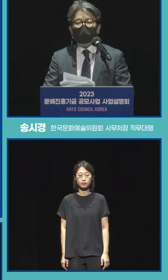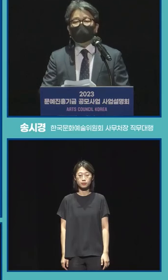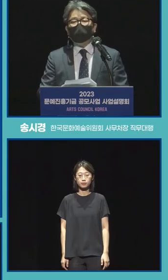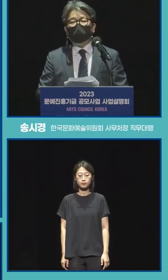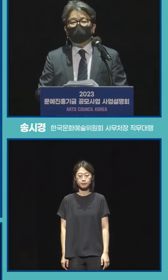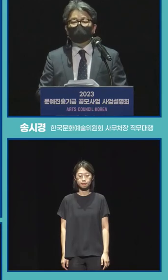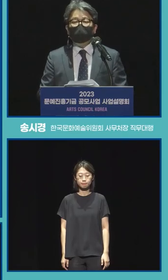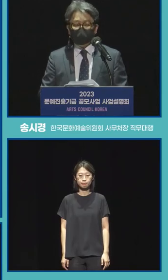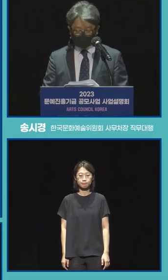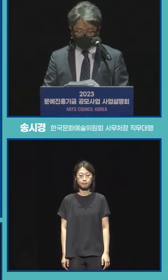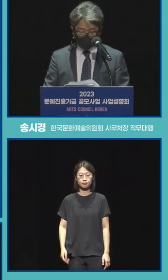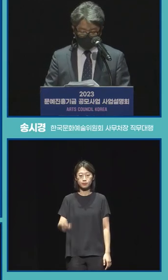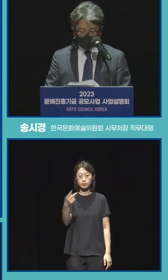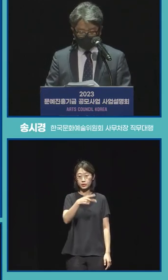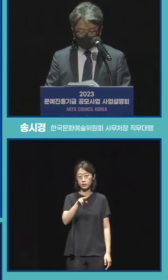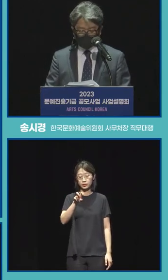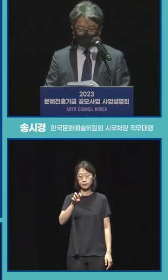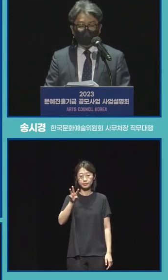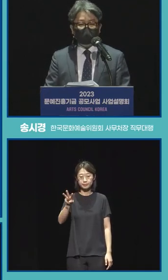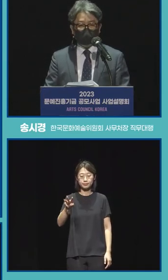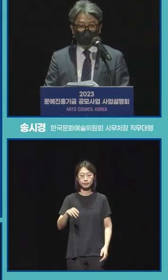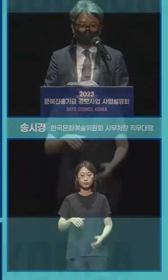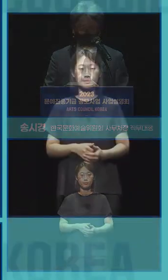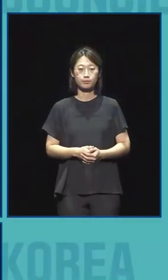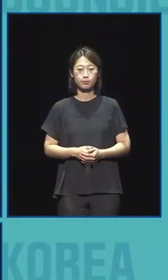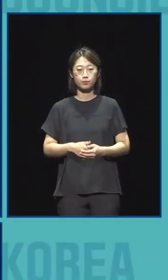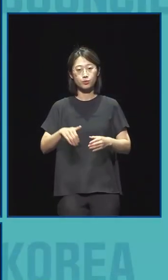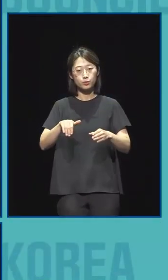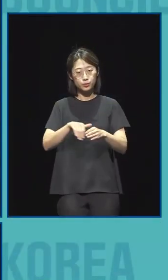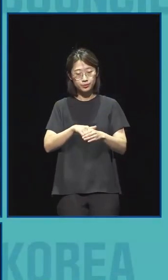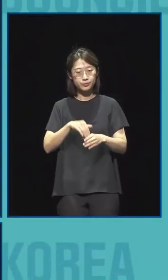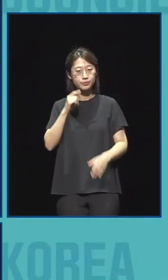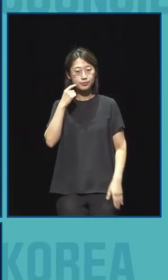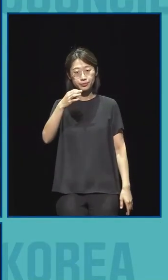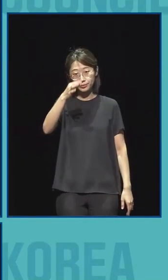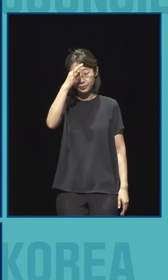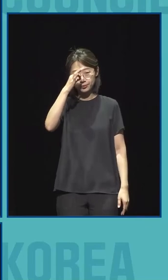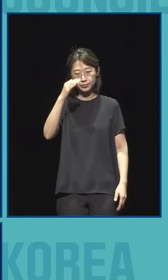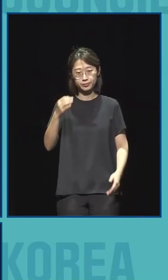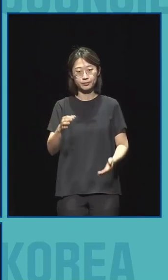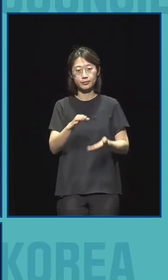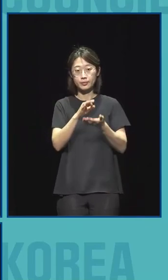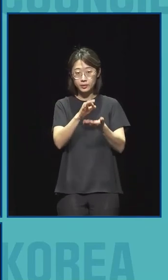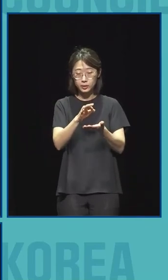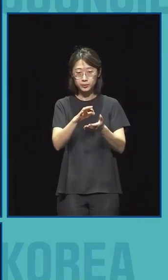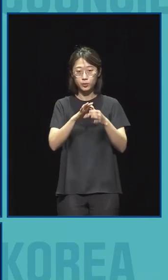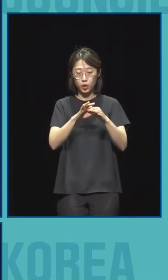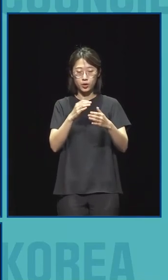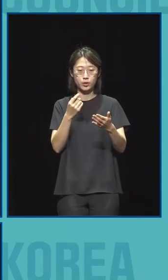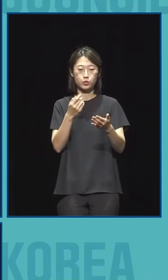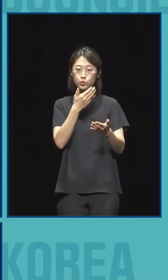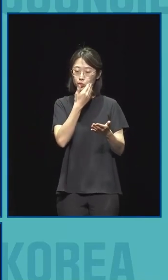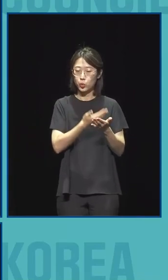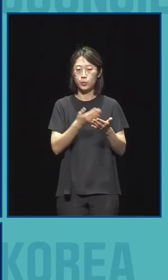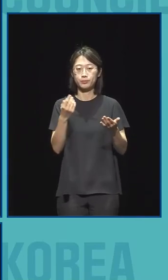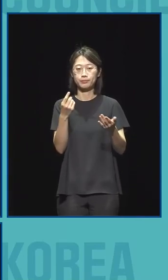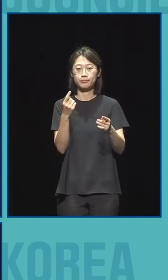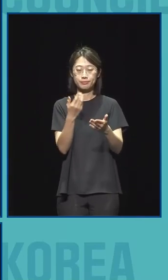이상으로 2023년도 문예진 임기금 공무사업의 주요 개선사항에 대해서 보고를